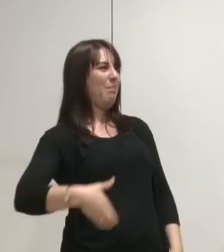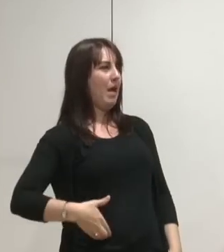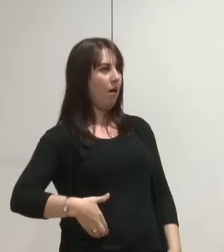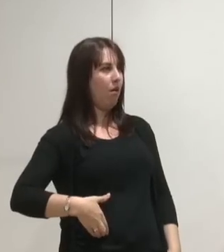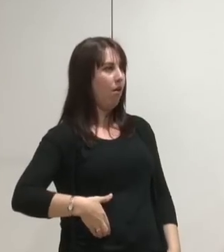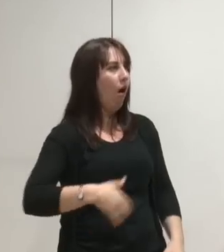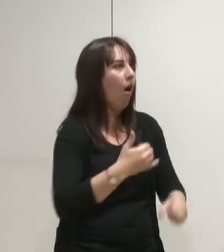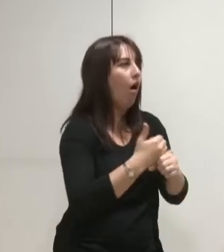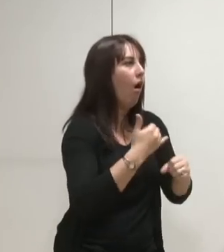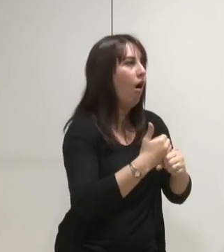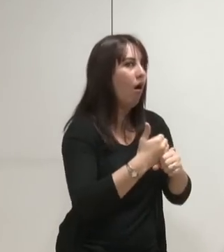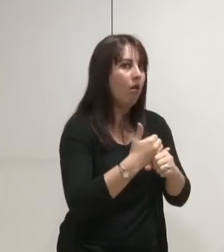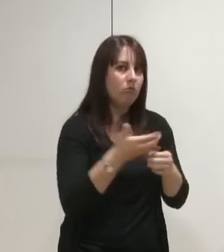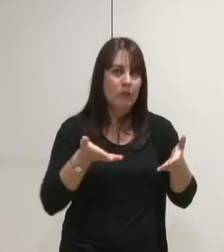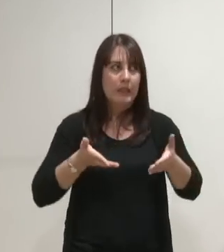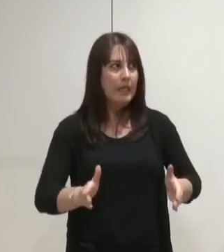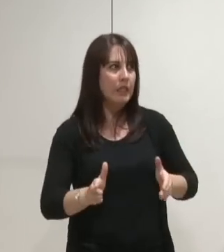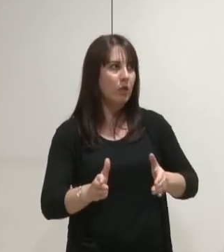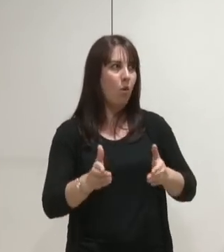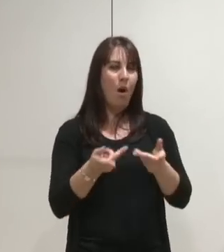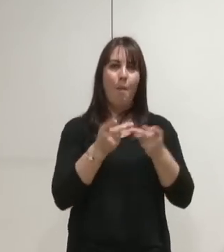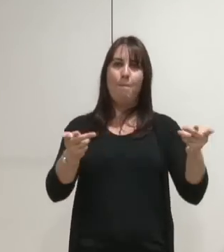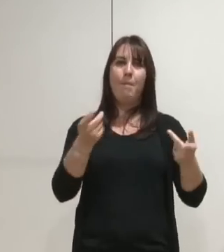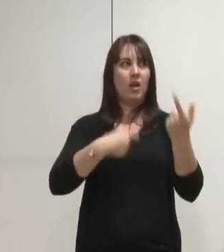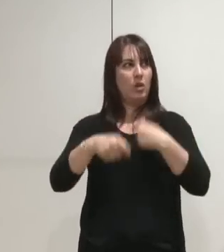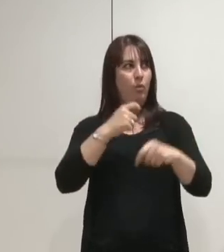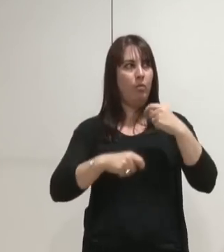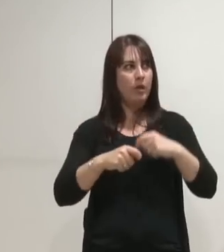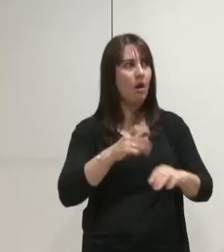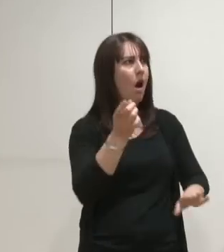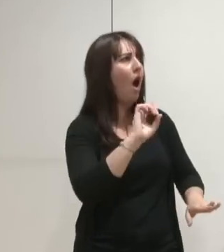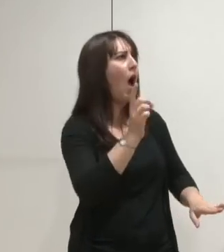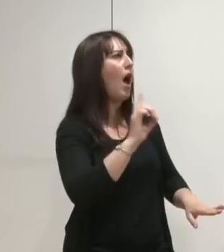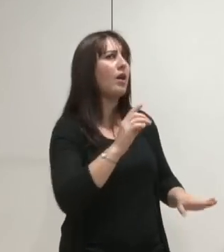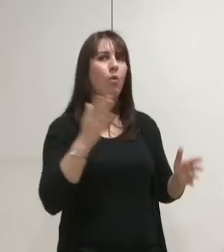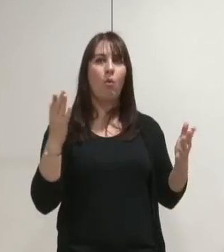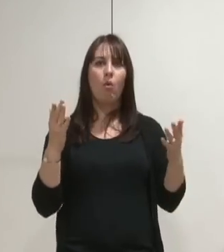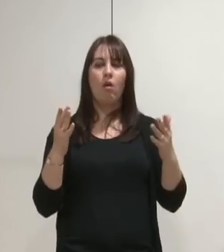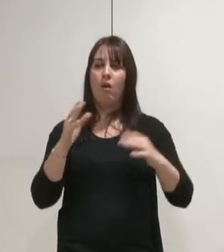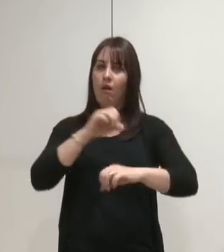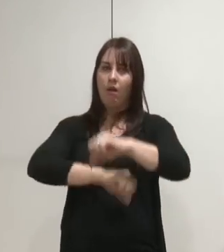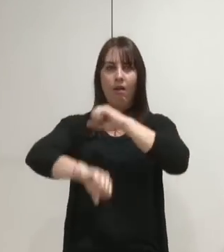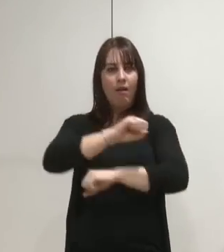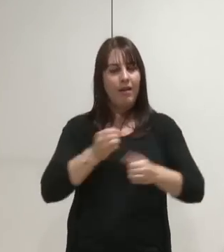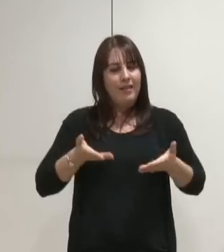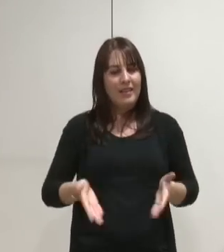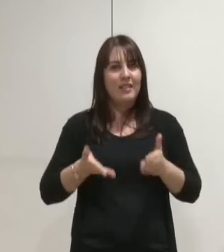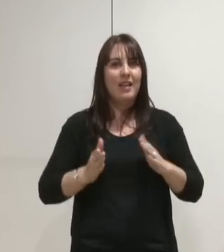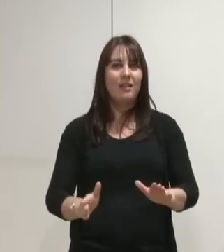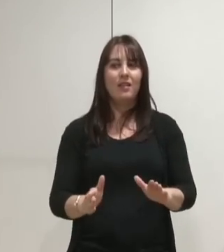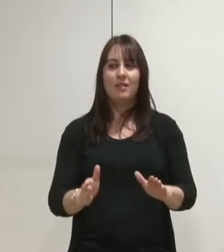engagent l'organisation du service public dans le cadre de décision à prendre durant le